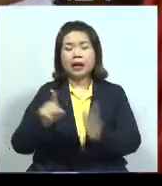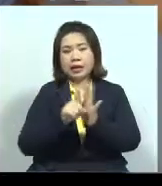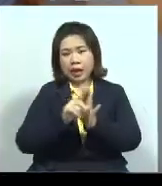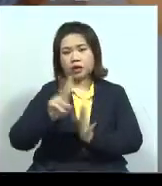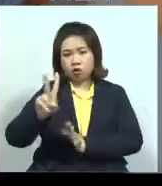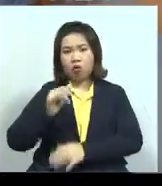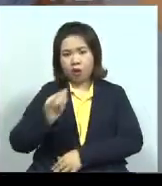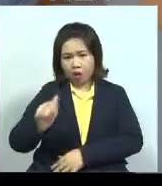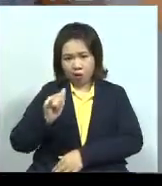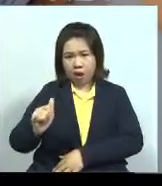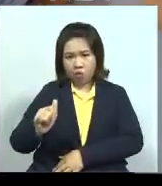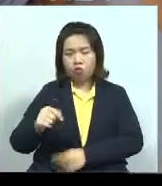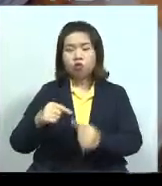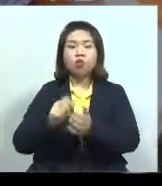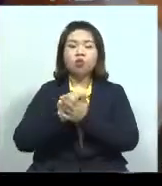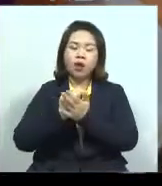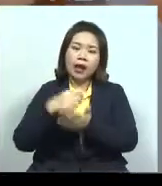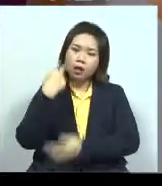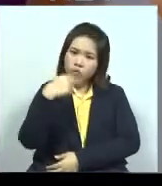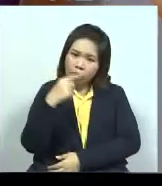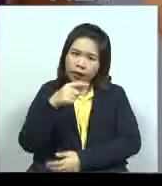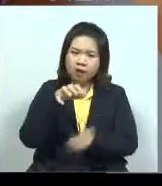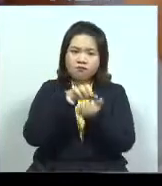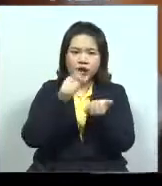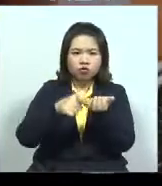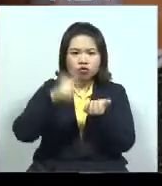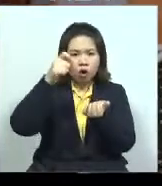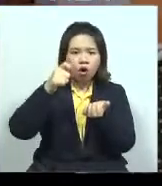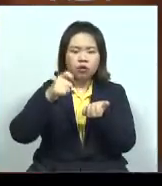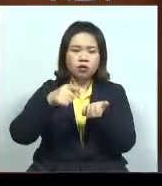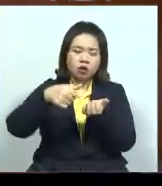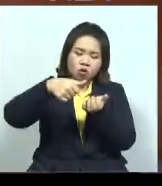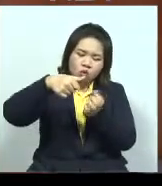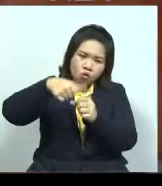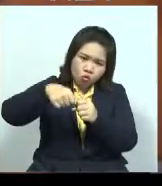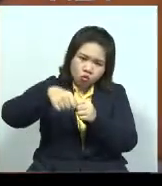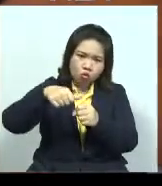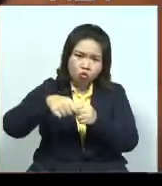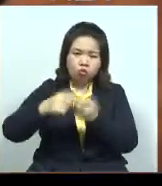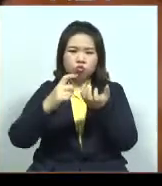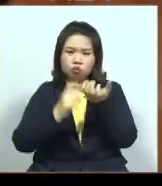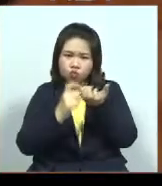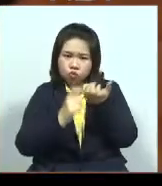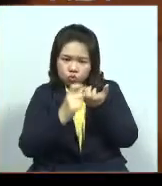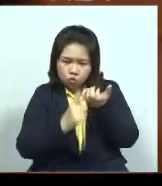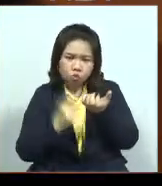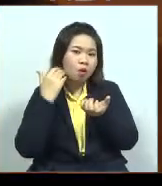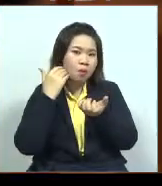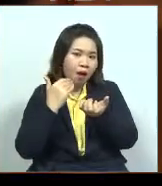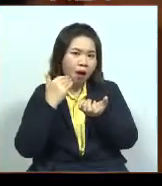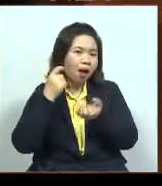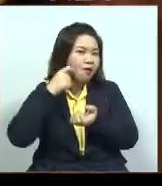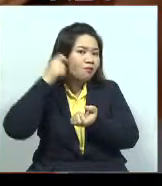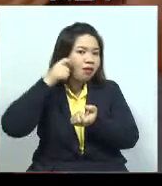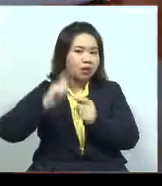พื่อให้บริการประชาชนด้านทันตกรรมทั้งการถอนฟันอุดฟันหุดขูดหินปูนแล้วก็ผ่าฟันคุดให้กับชาวบ้